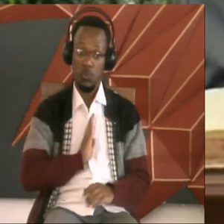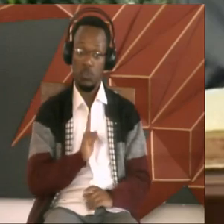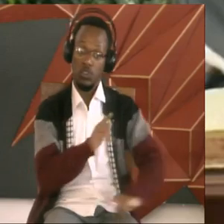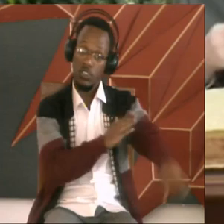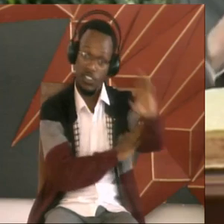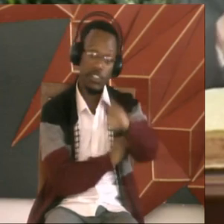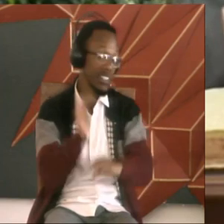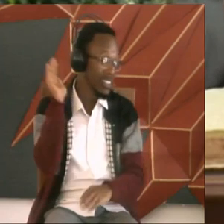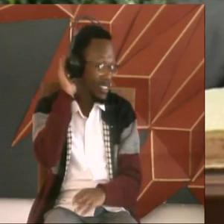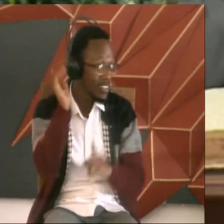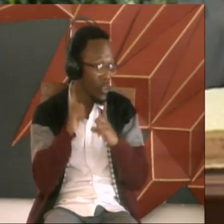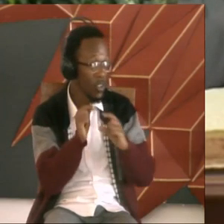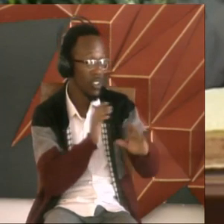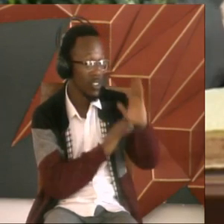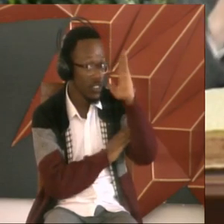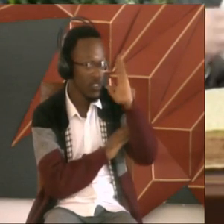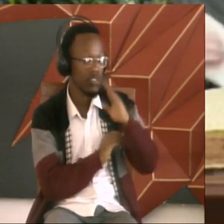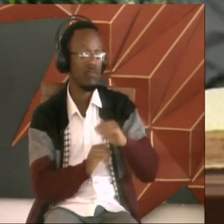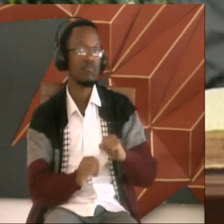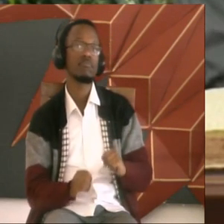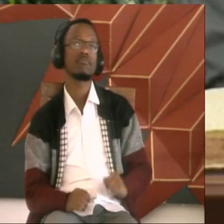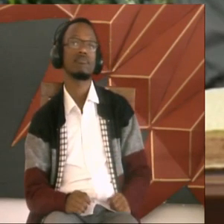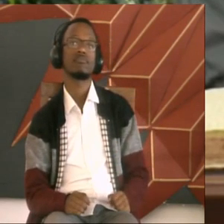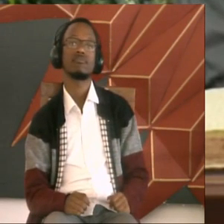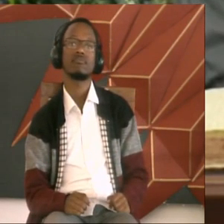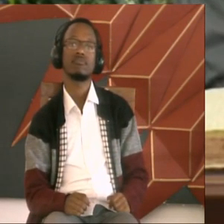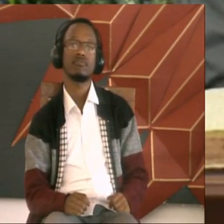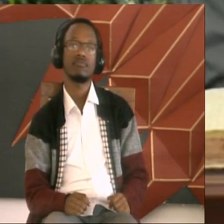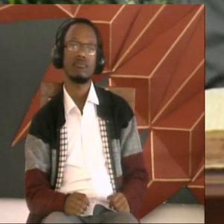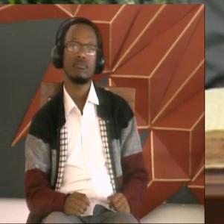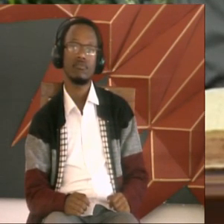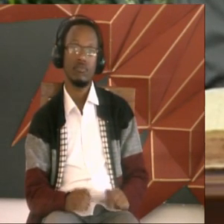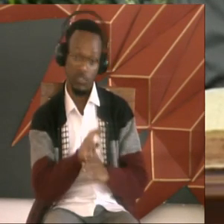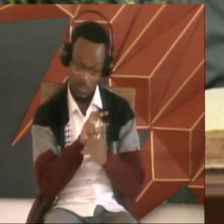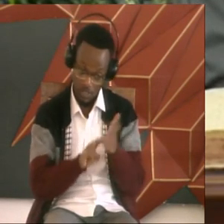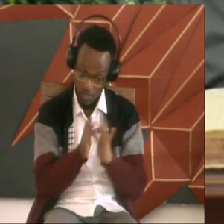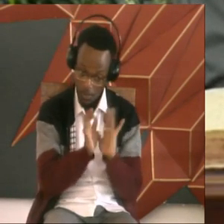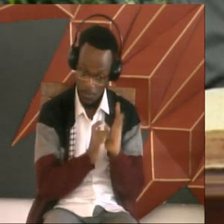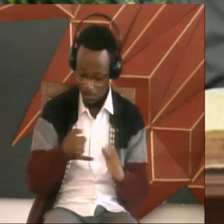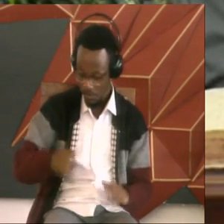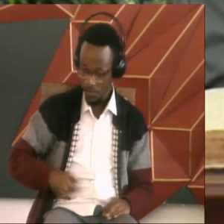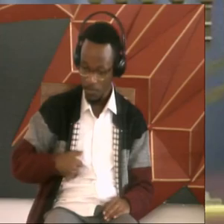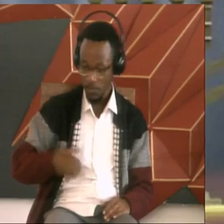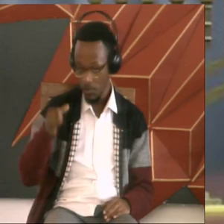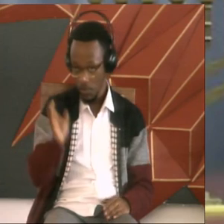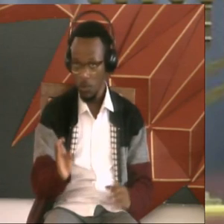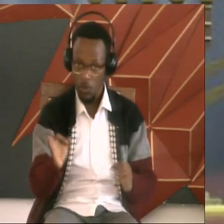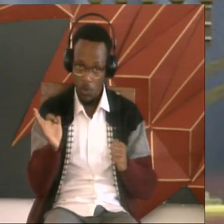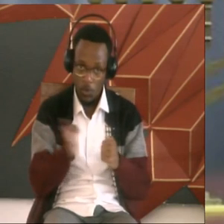ijambo ry'Imana. Turabisoma noneho muri Yohana 8:8,